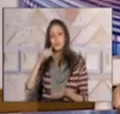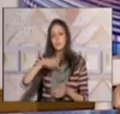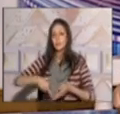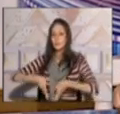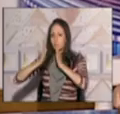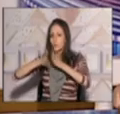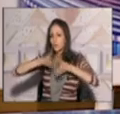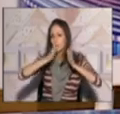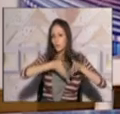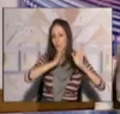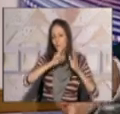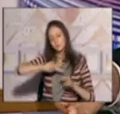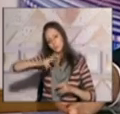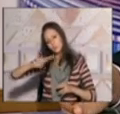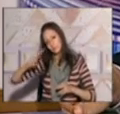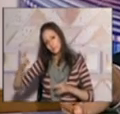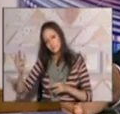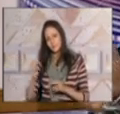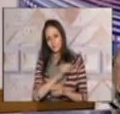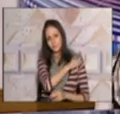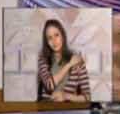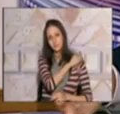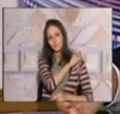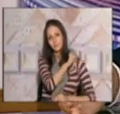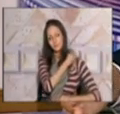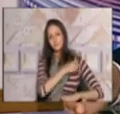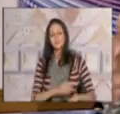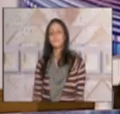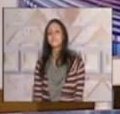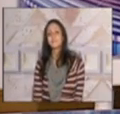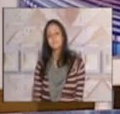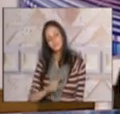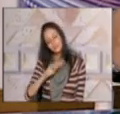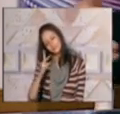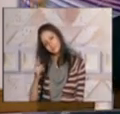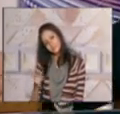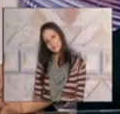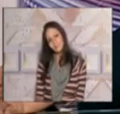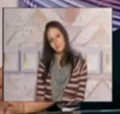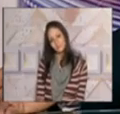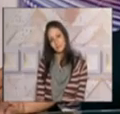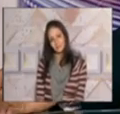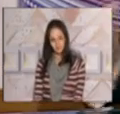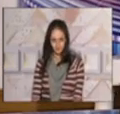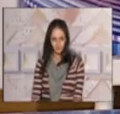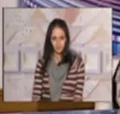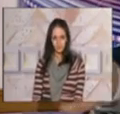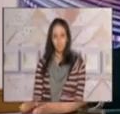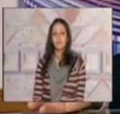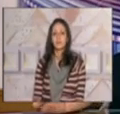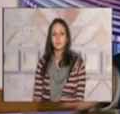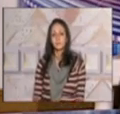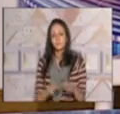بعضها من قطاع الاحوال المدنيه، بعضها من الشهر العقاري والتوثيق، بعضها قد يكون له علاقه بالمرور، بعض